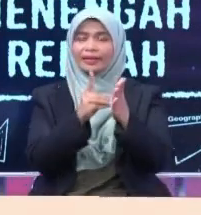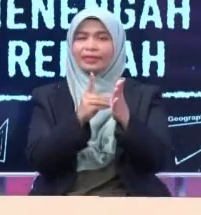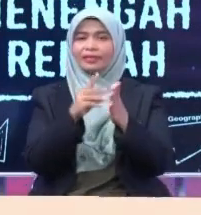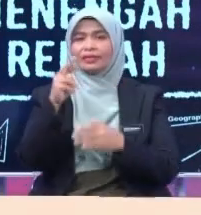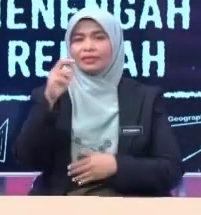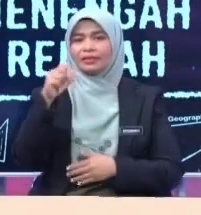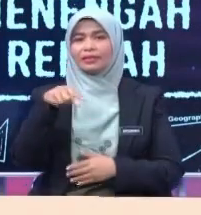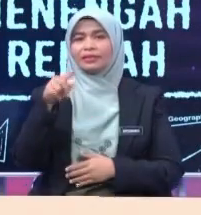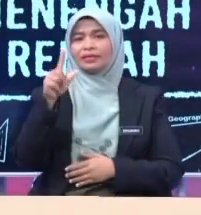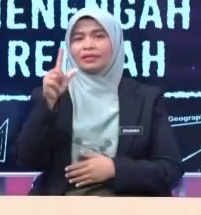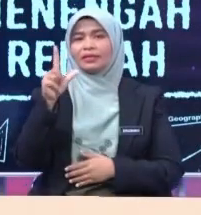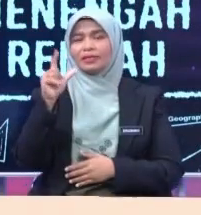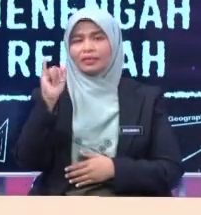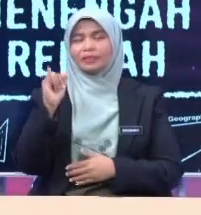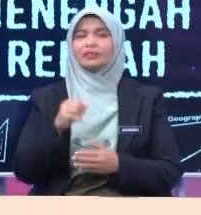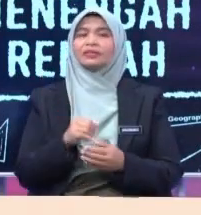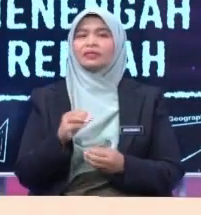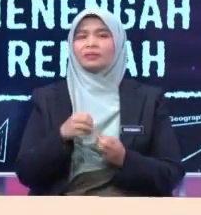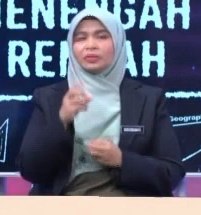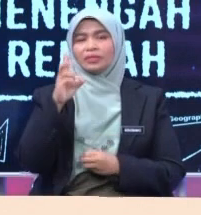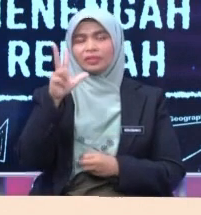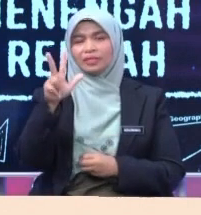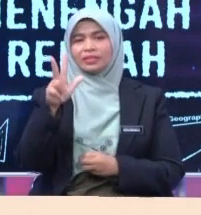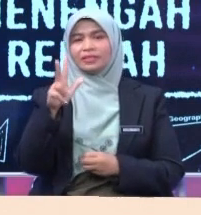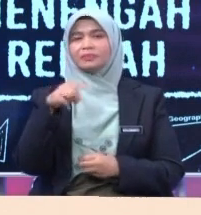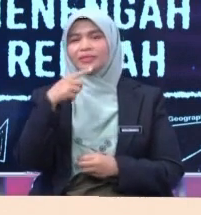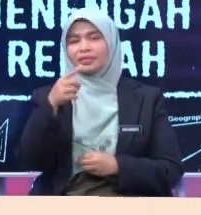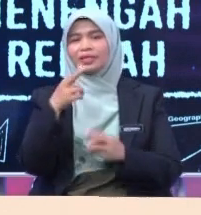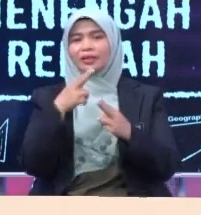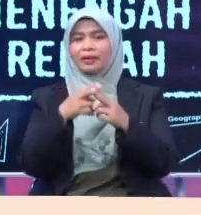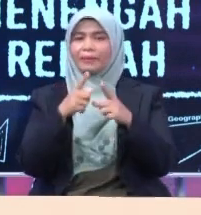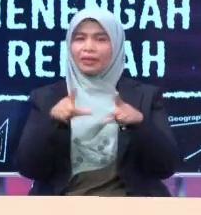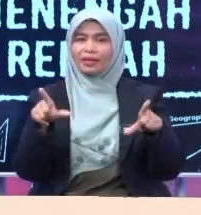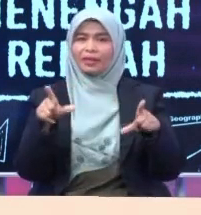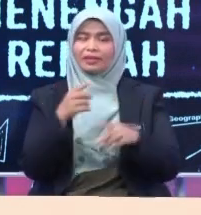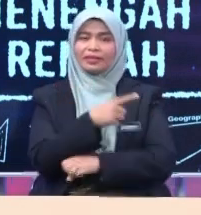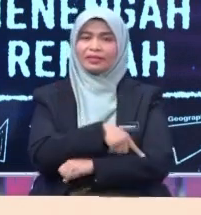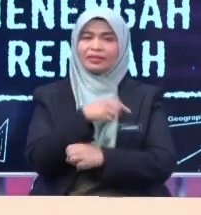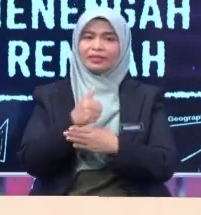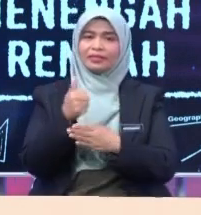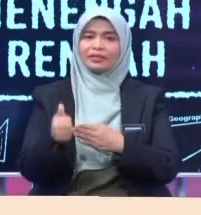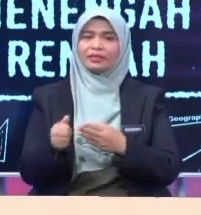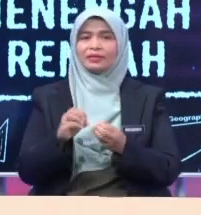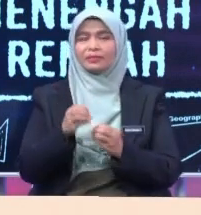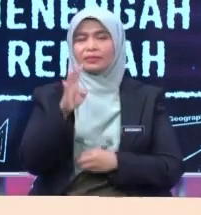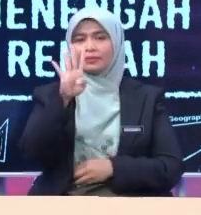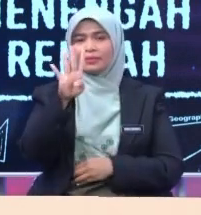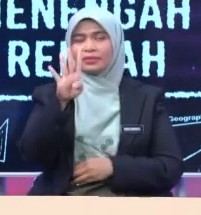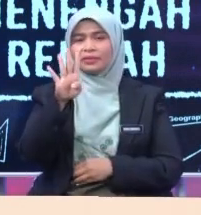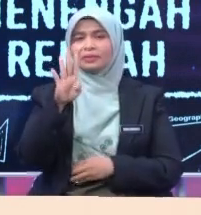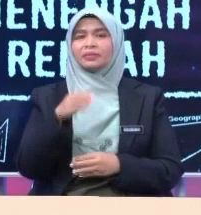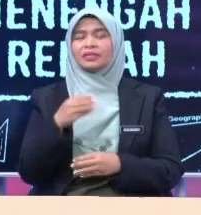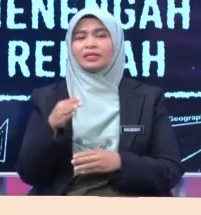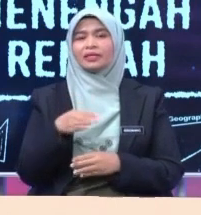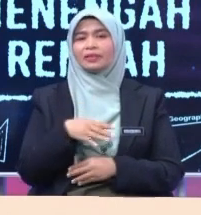hari akhirat. Yang ketiga, menyatakan nama-nama lain bagi hari akhirat. Dan yang keempat, menerangkan perkara berkaitan